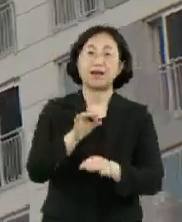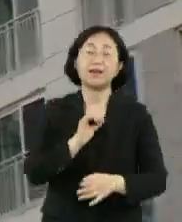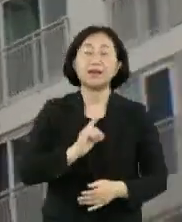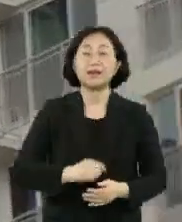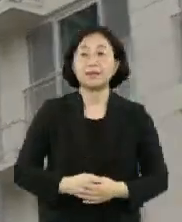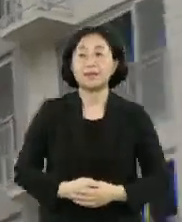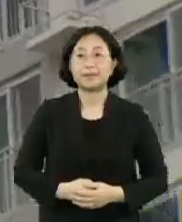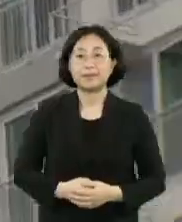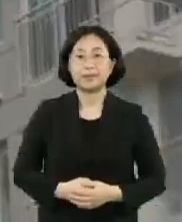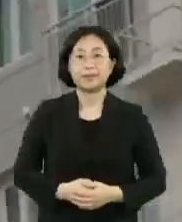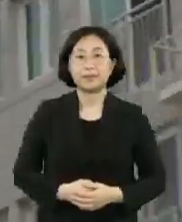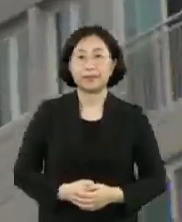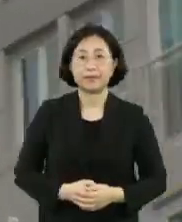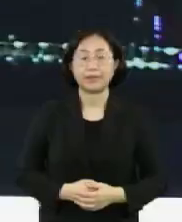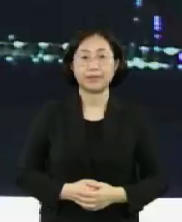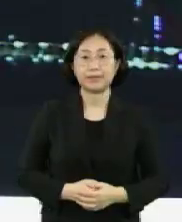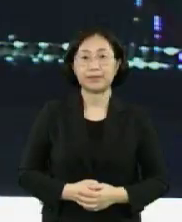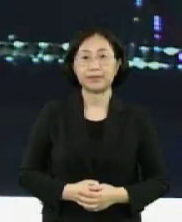나왔습니다.